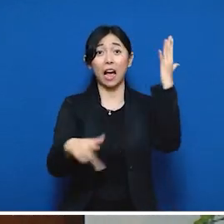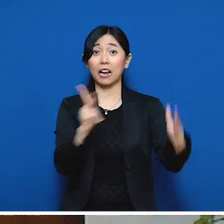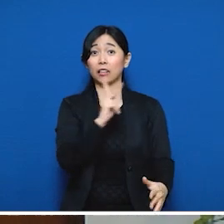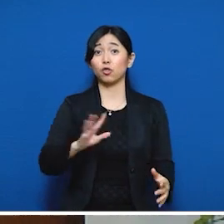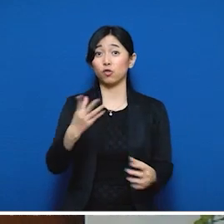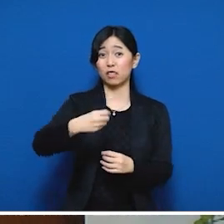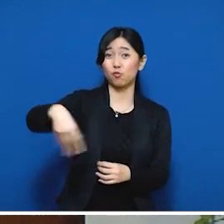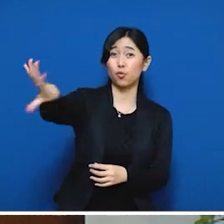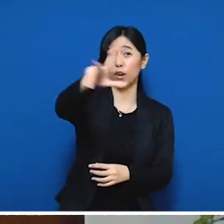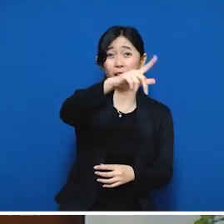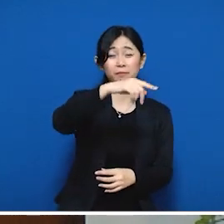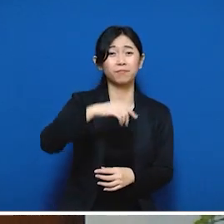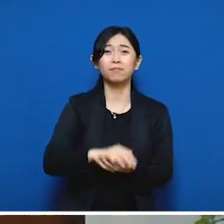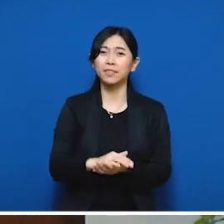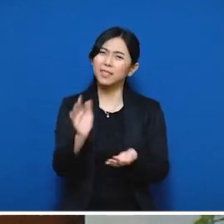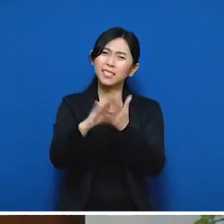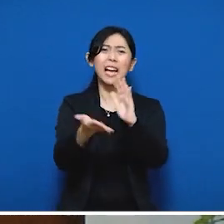Karena itulah hidup